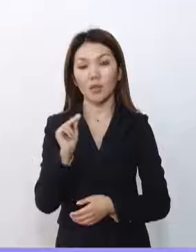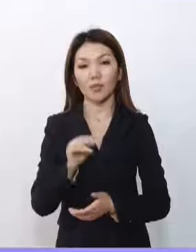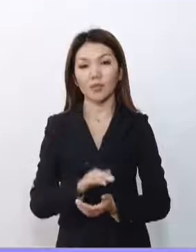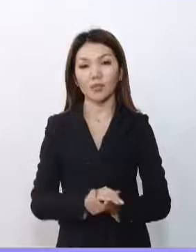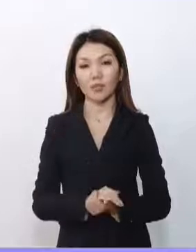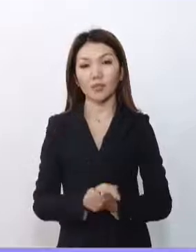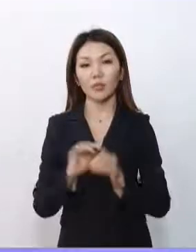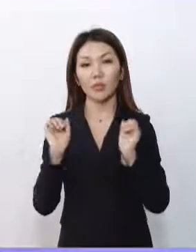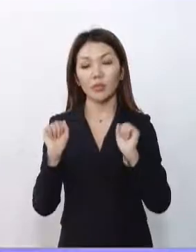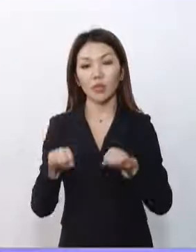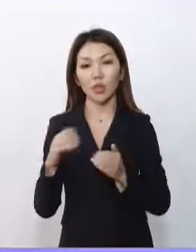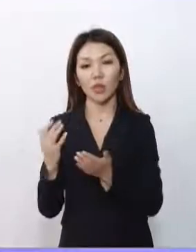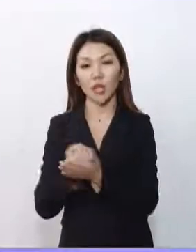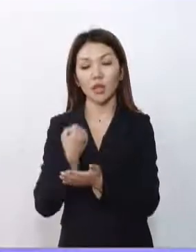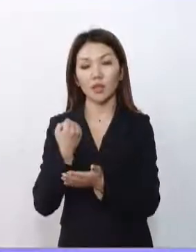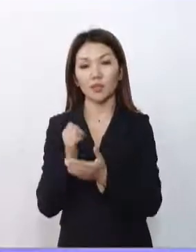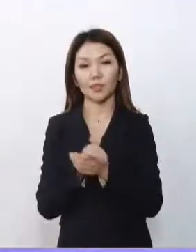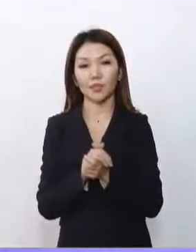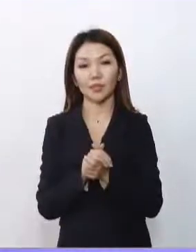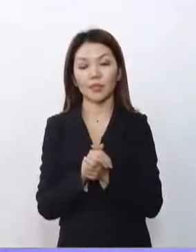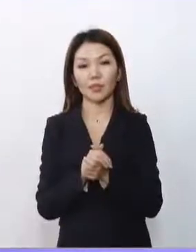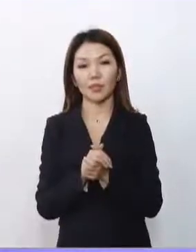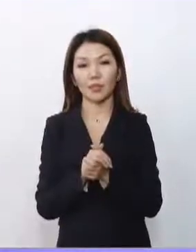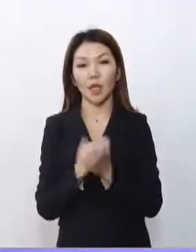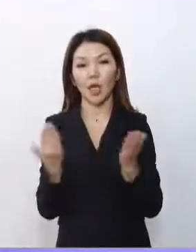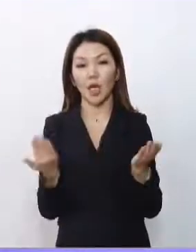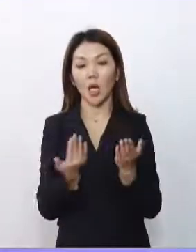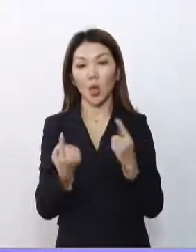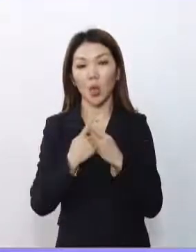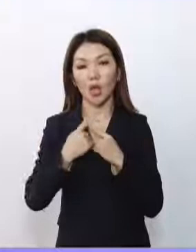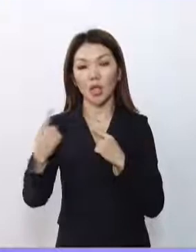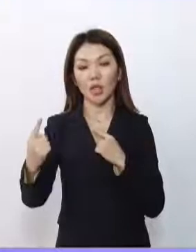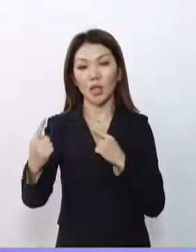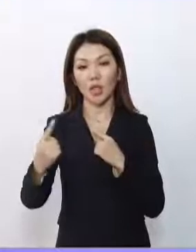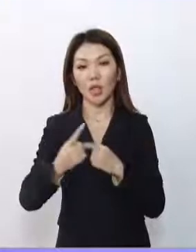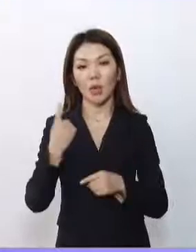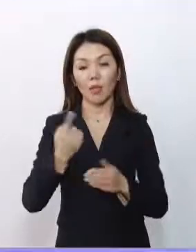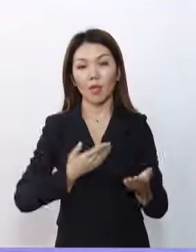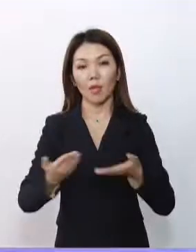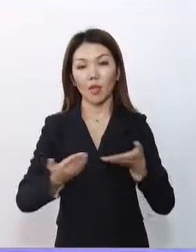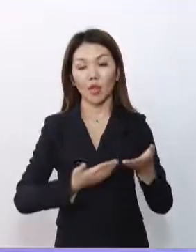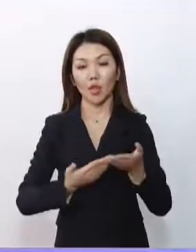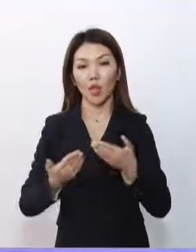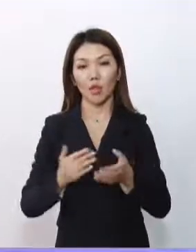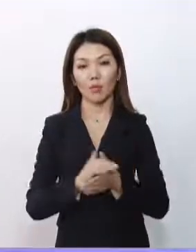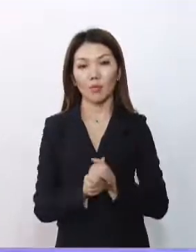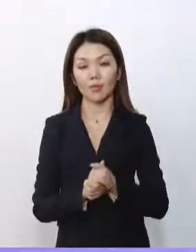можем найти какое расстояние прошел первый пешеход